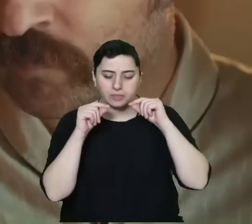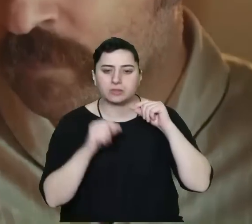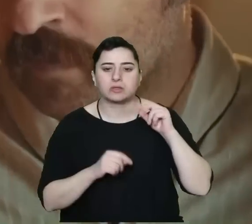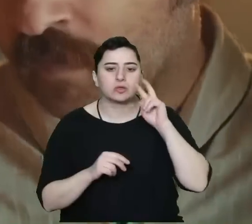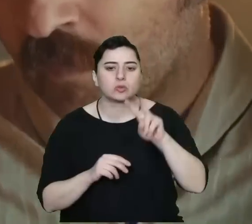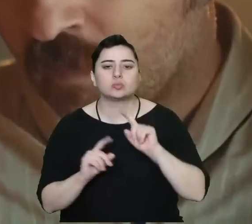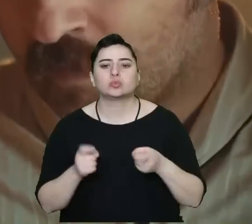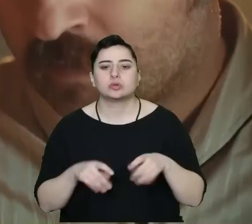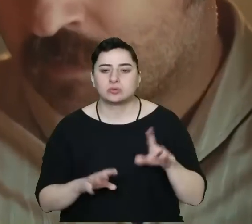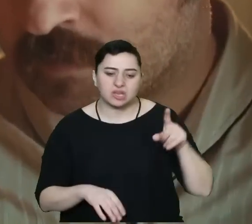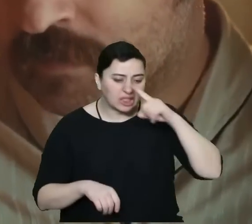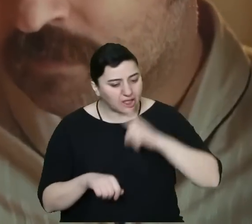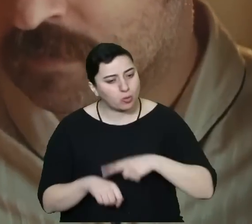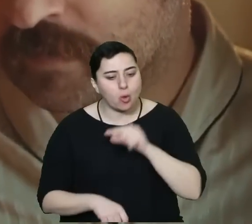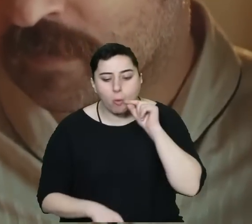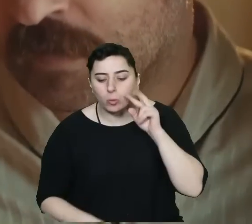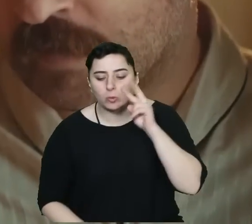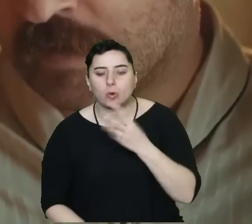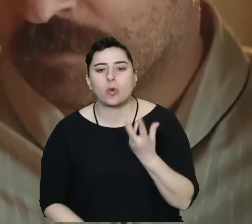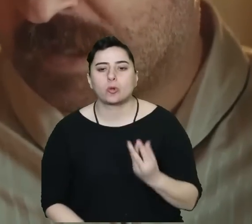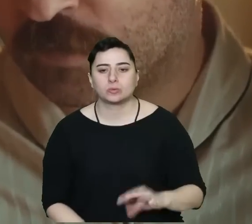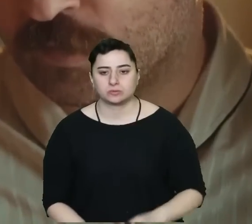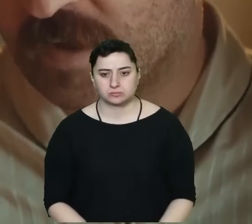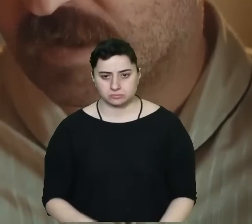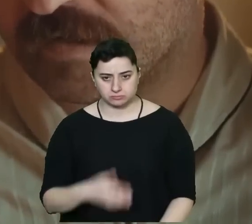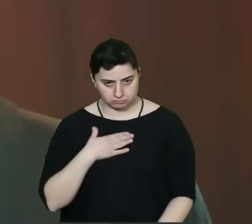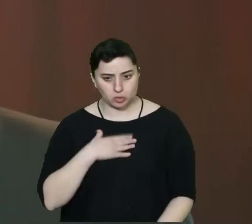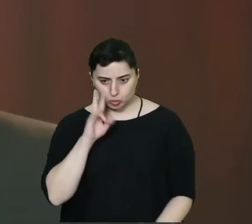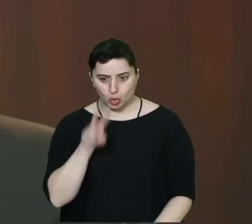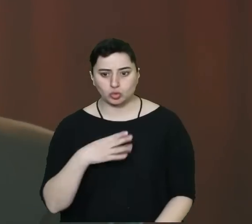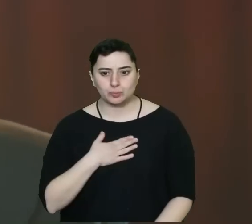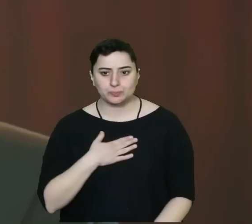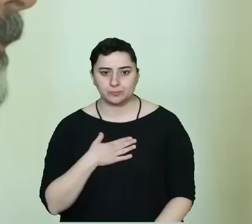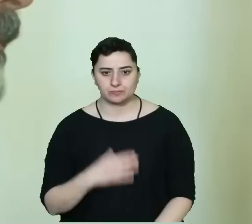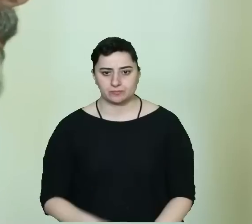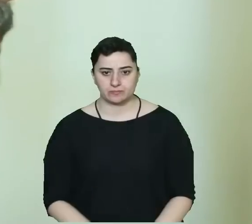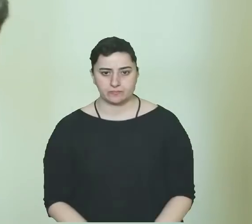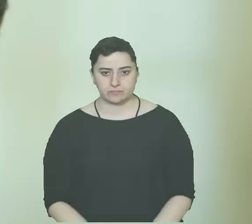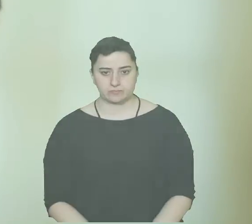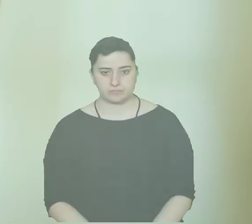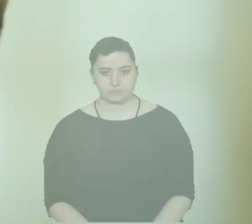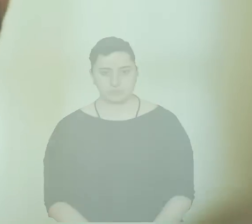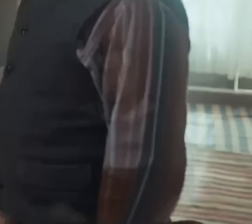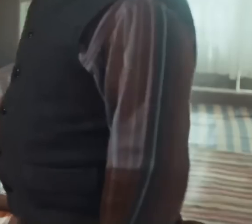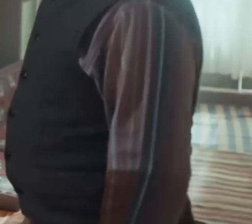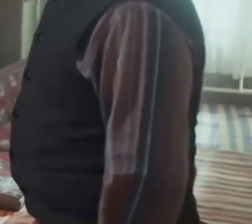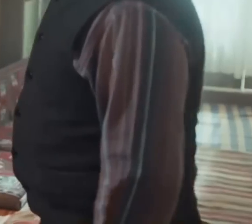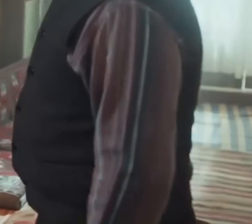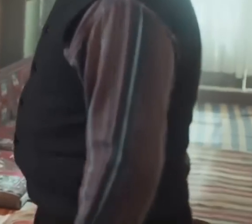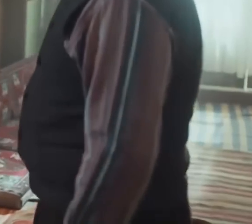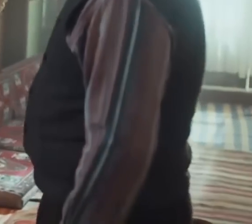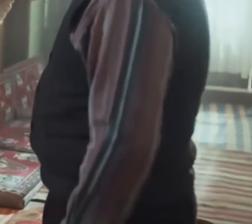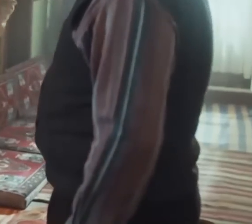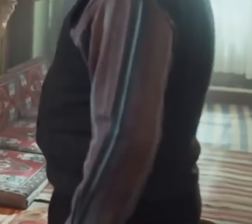için oğlunu görememiş. Ben gördüm ama. Başları döndü. Çalık eli karnında çıktı